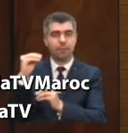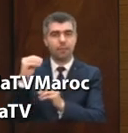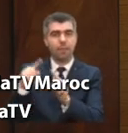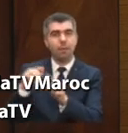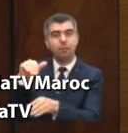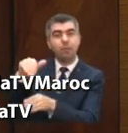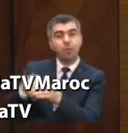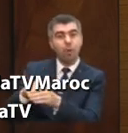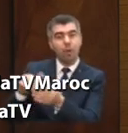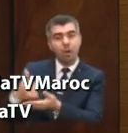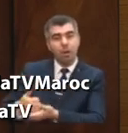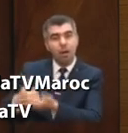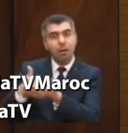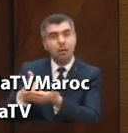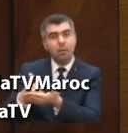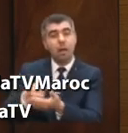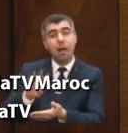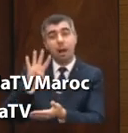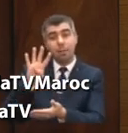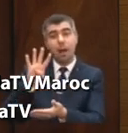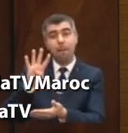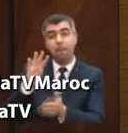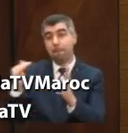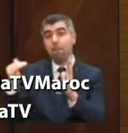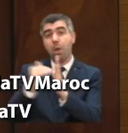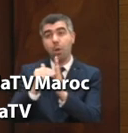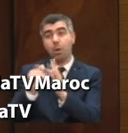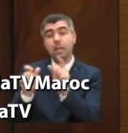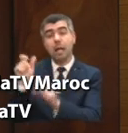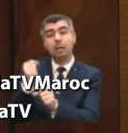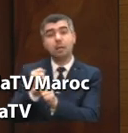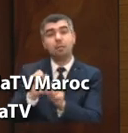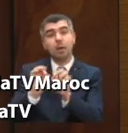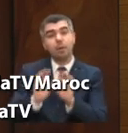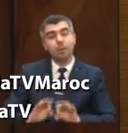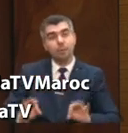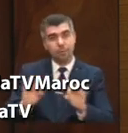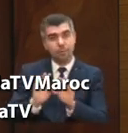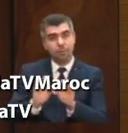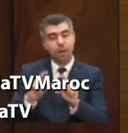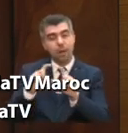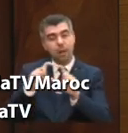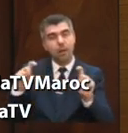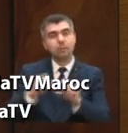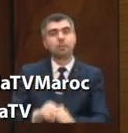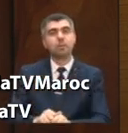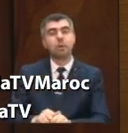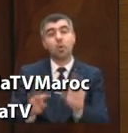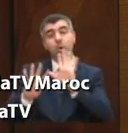الجائحة عليه أن يساعد 4 ملايين من المواطنين بدون عمل محسوبين على الرميد، و